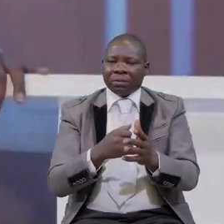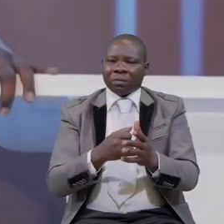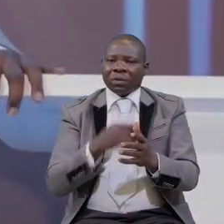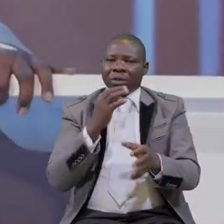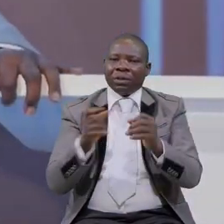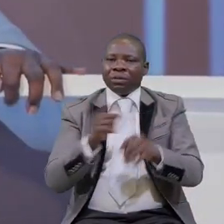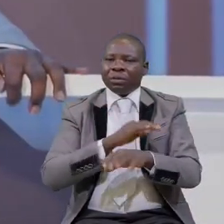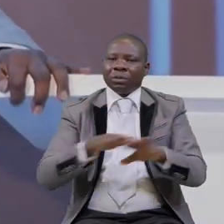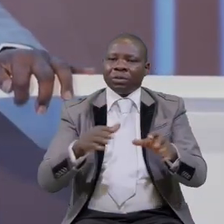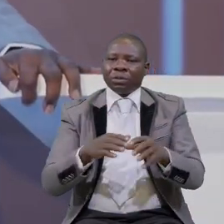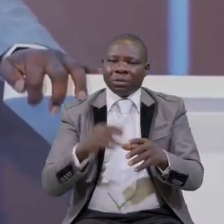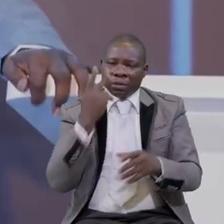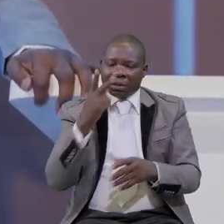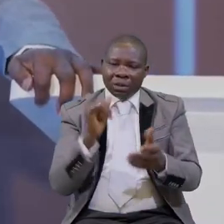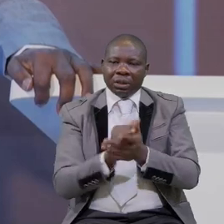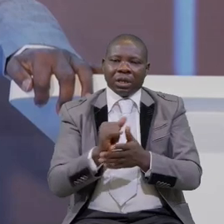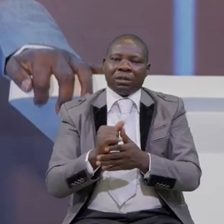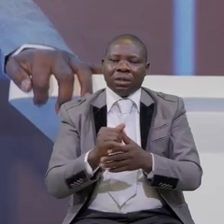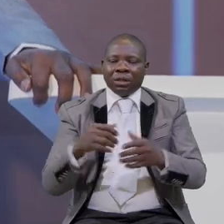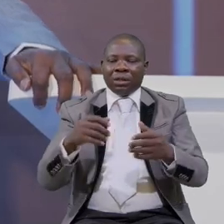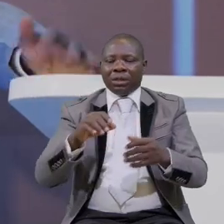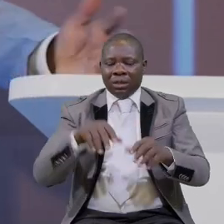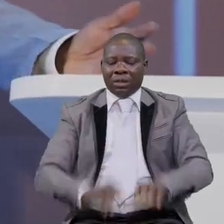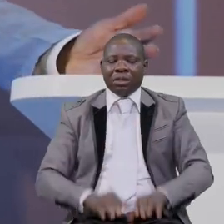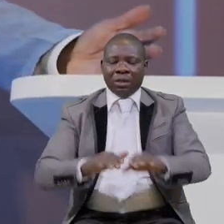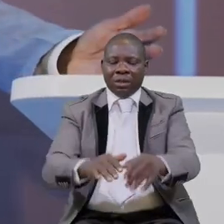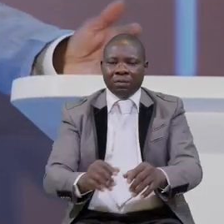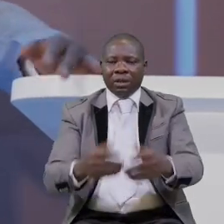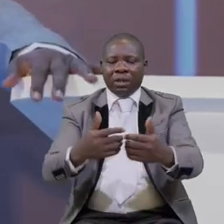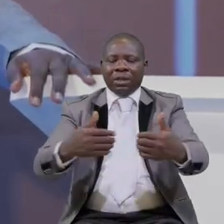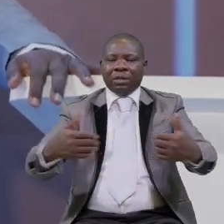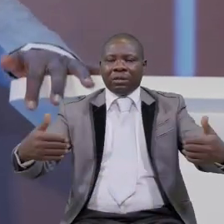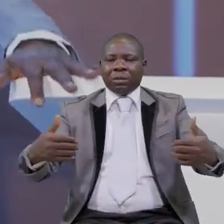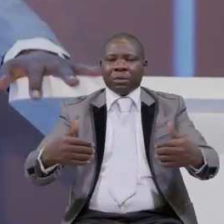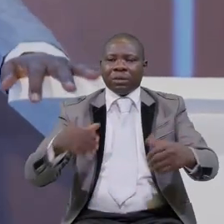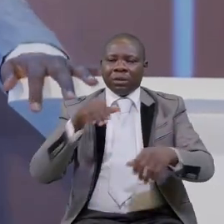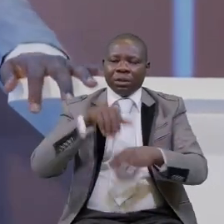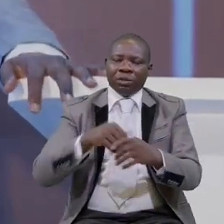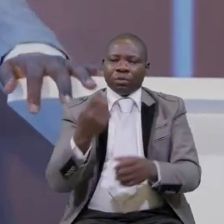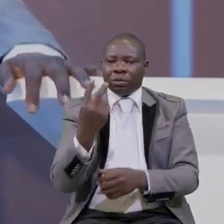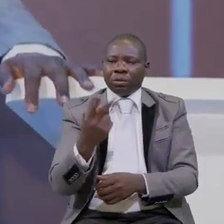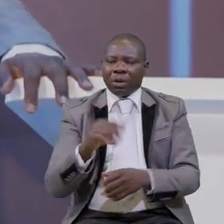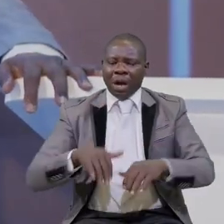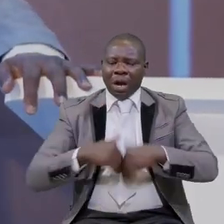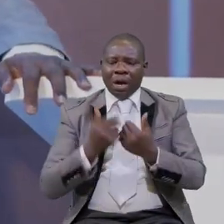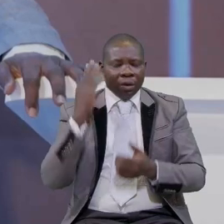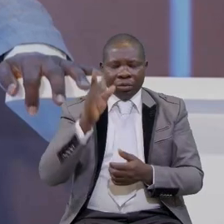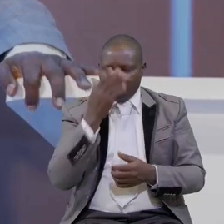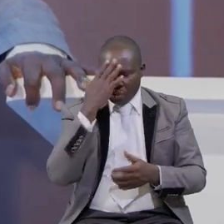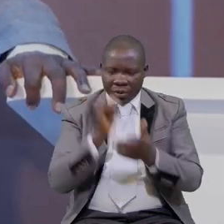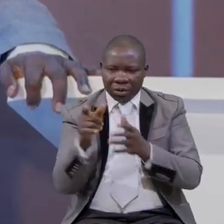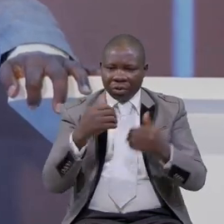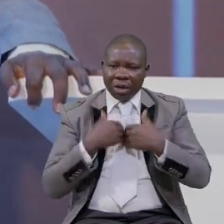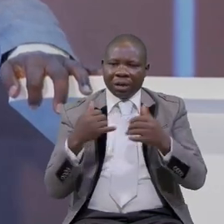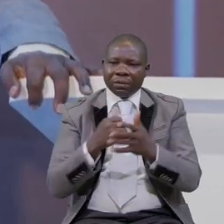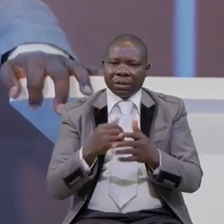Si tu ne frappes pas ce Jourdain, si tu ne vois pas ce Jourdain divisé, comment sauras-tu que tu as quelque chose? Active cette